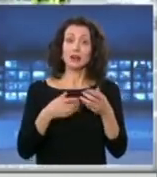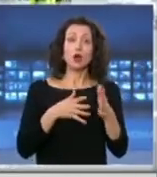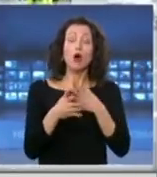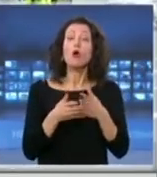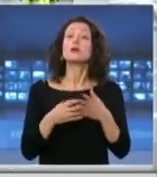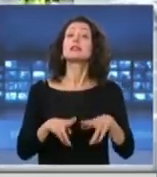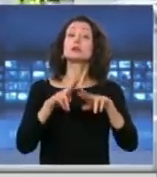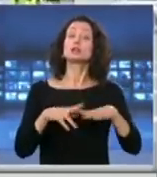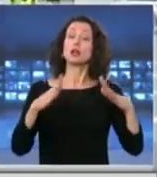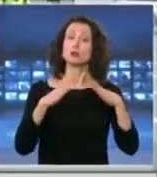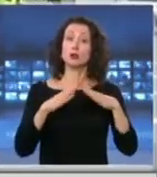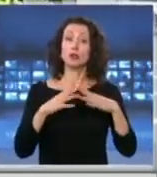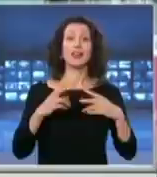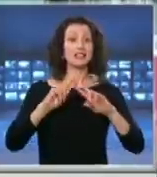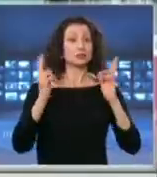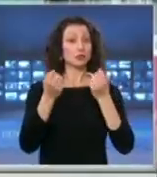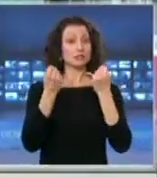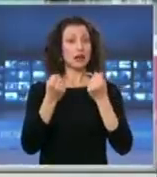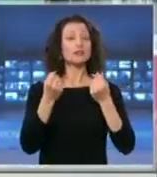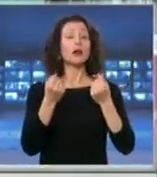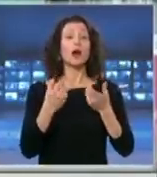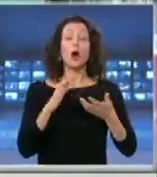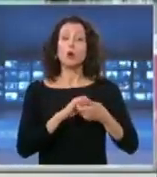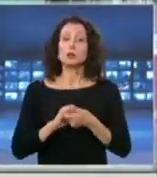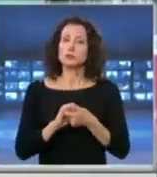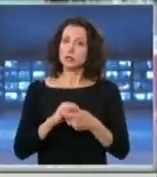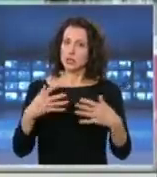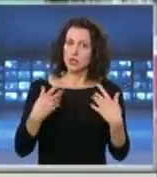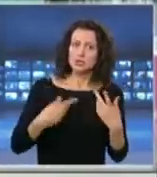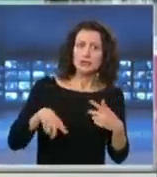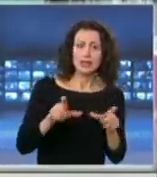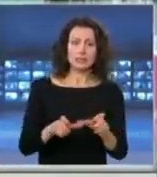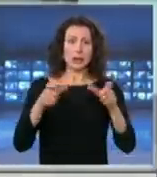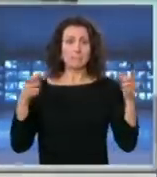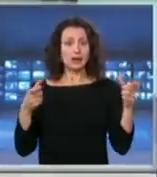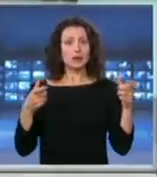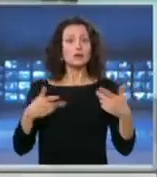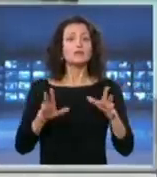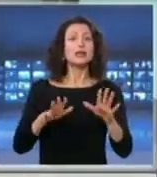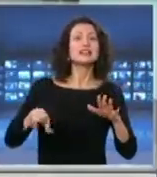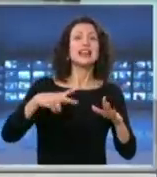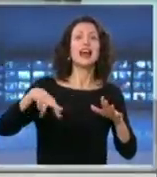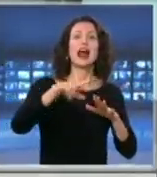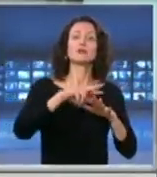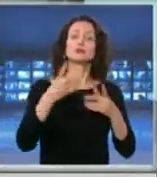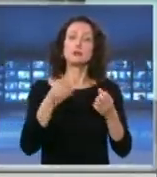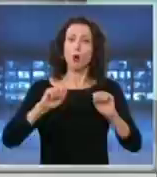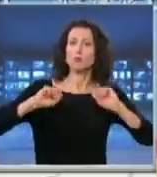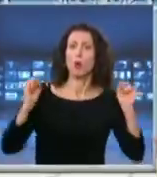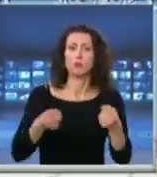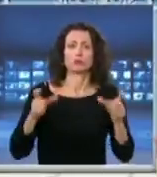тези мерки да бъдат вдигнати, колкото всички. Но в същото време отмяната им твърде бързо може да доведе до опасно връщане на